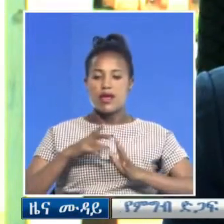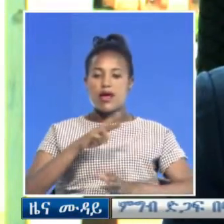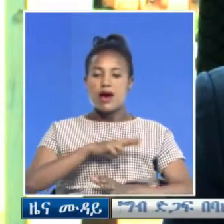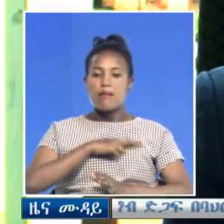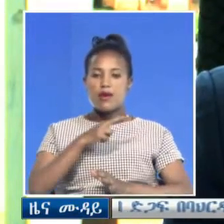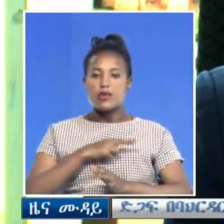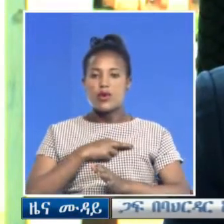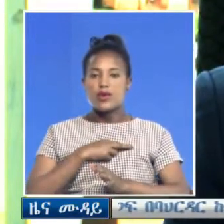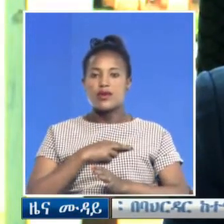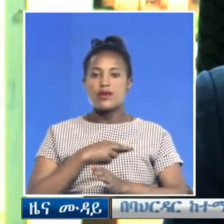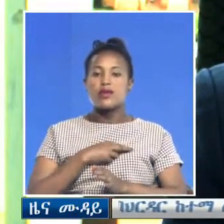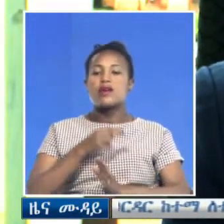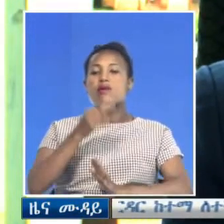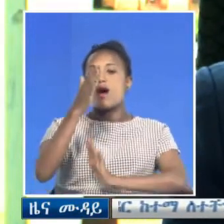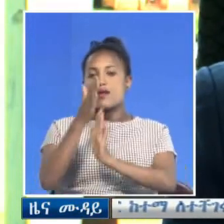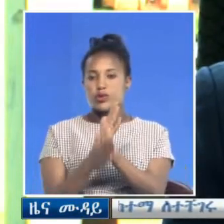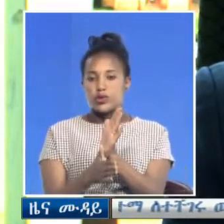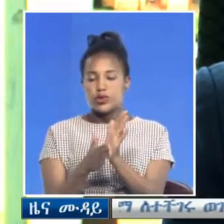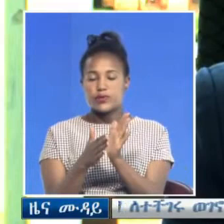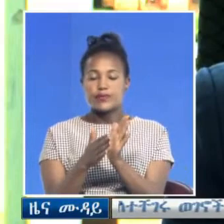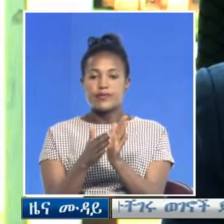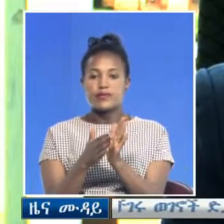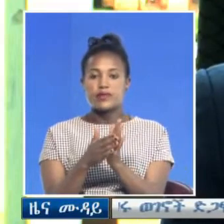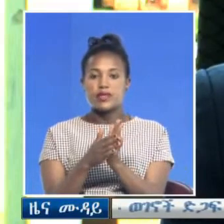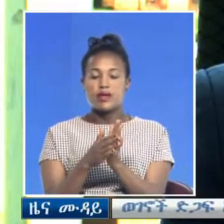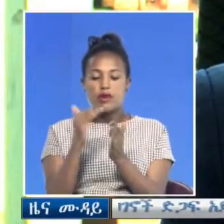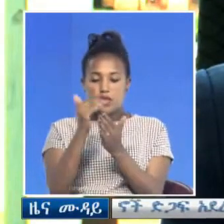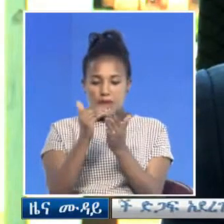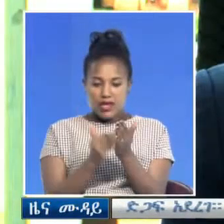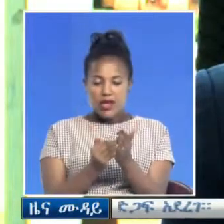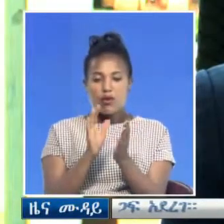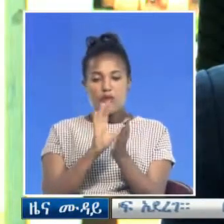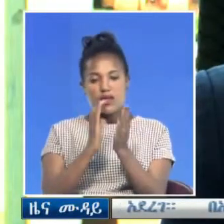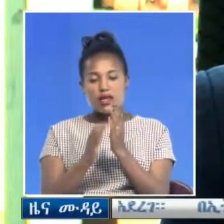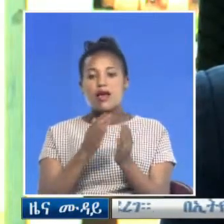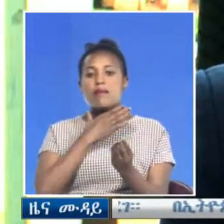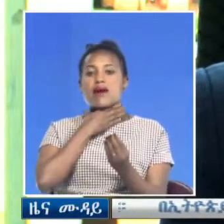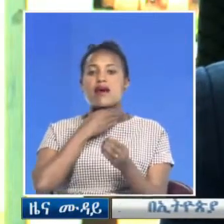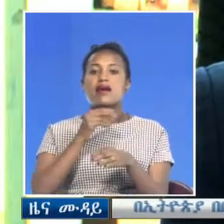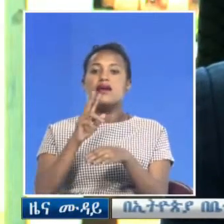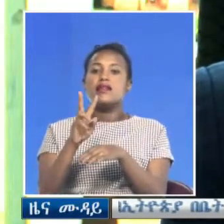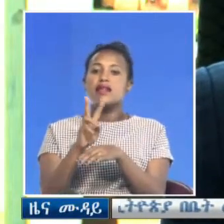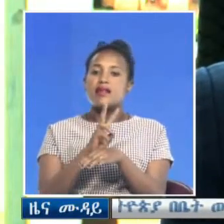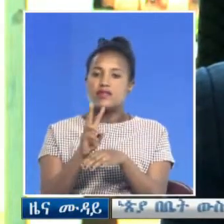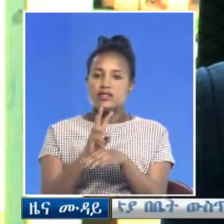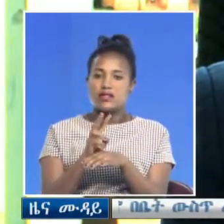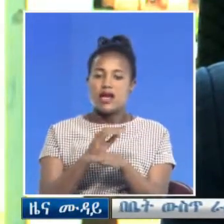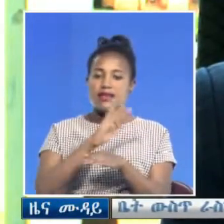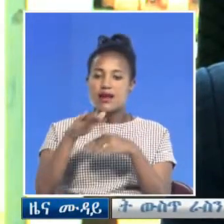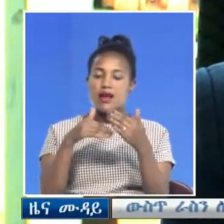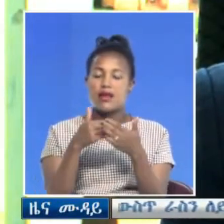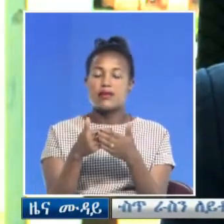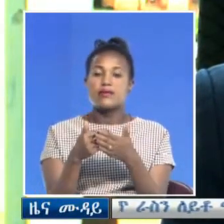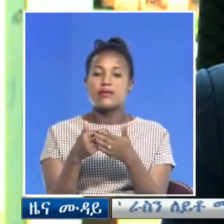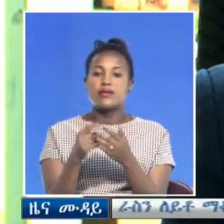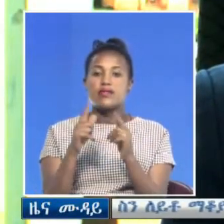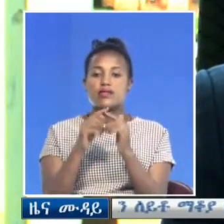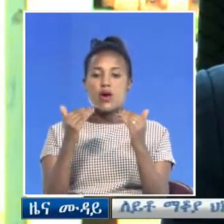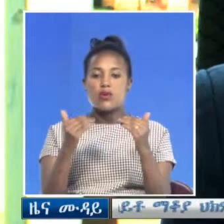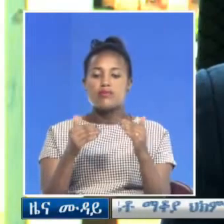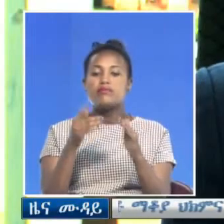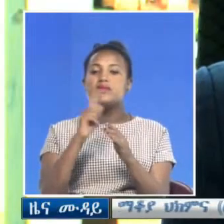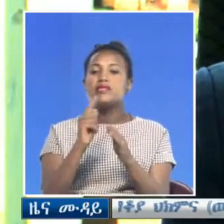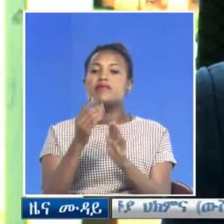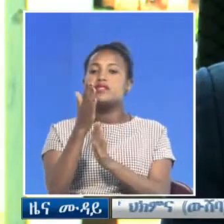ትውፊቶች እና ክዋኔዎች በዶኩመንተሪ መልክ የአማራ ቴሌቪዥን አጠቃላይ እስካሁን ድረስ ምን